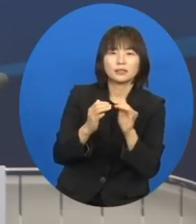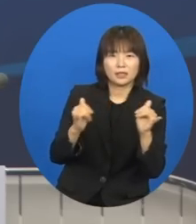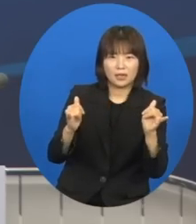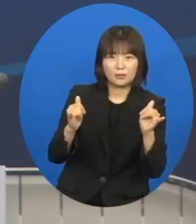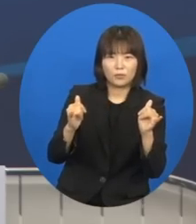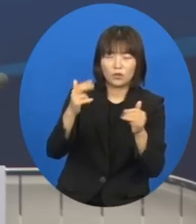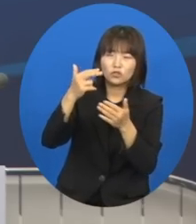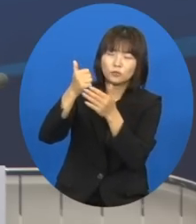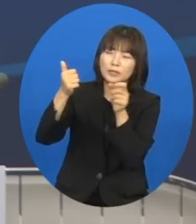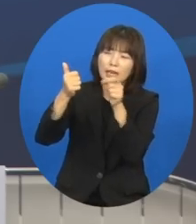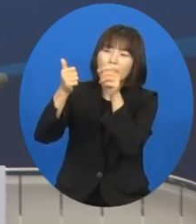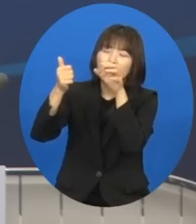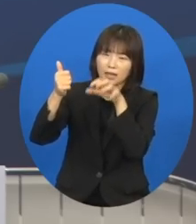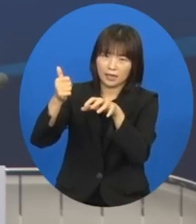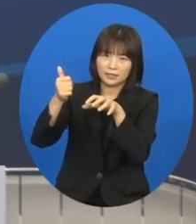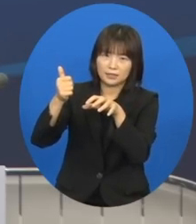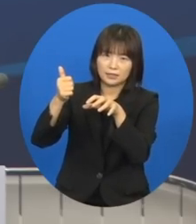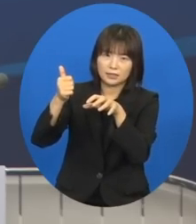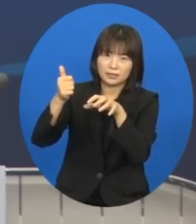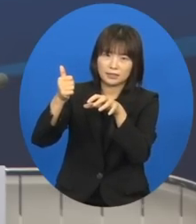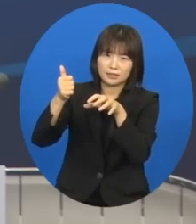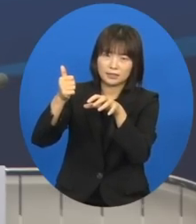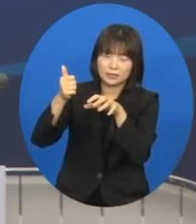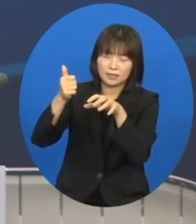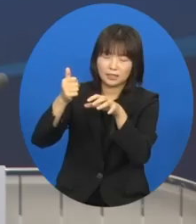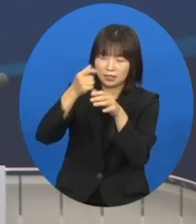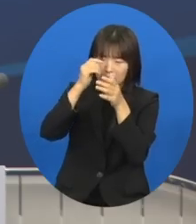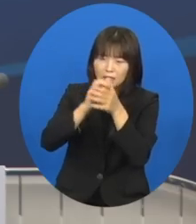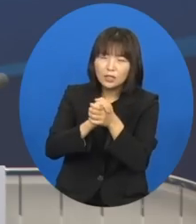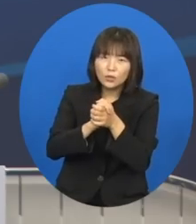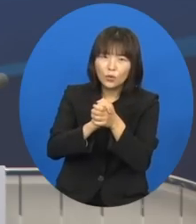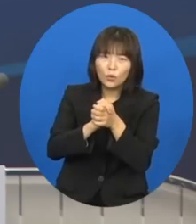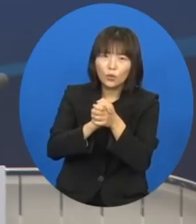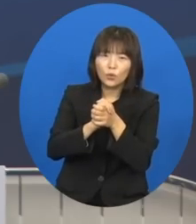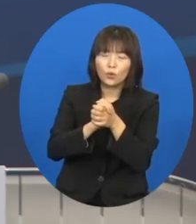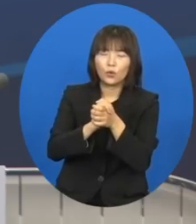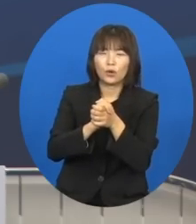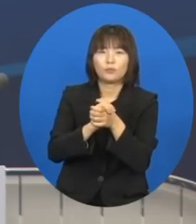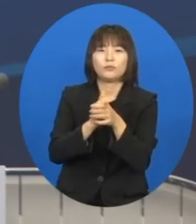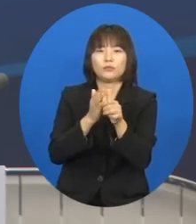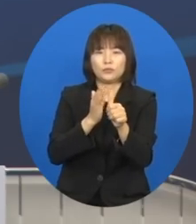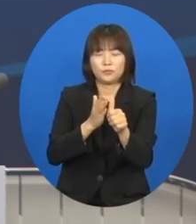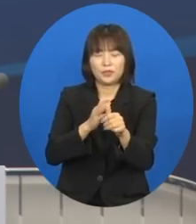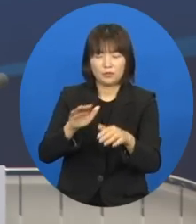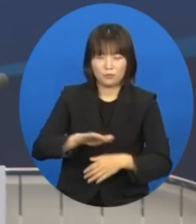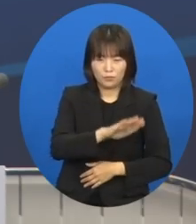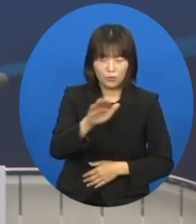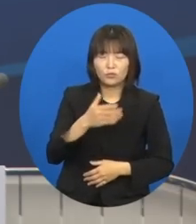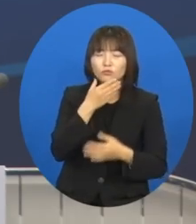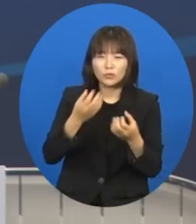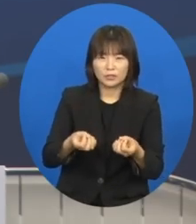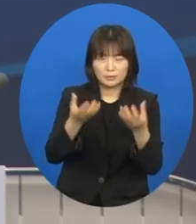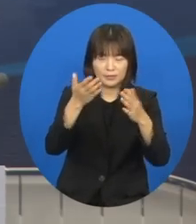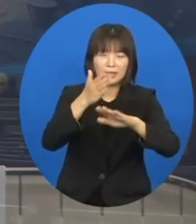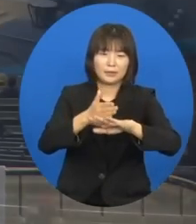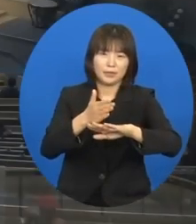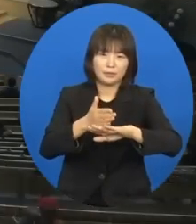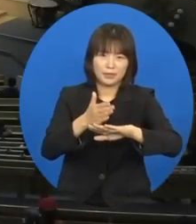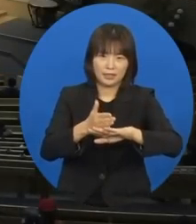가까이 가는 그런 기도로 오늘 마무리를 했으면 좋겠습니다. 여러분 모두를 축복합니다. 감사합니다.